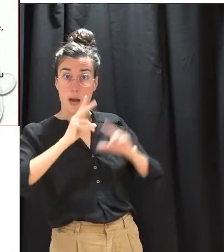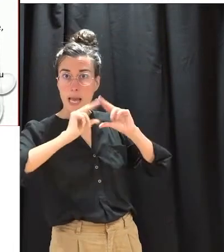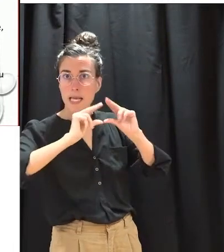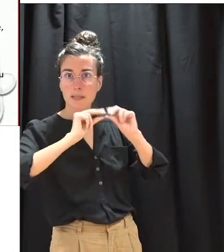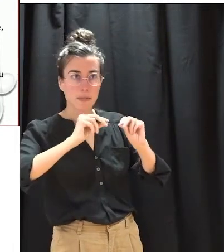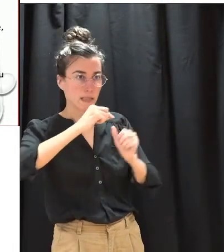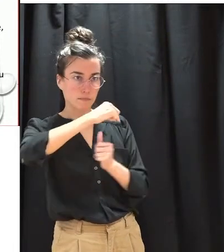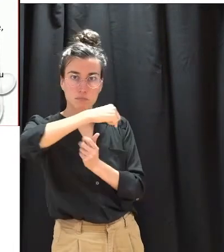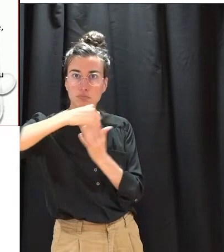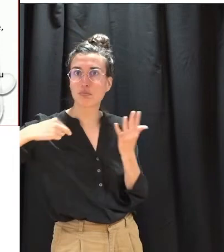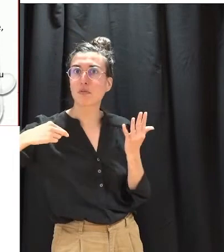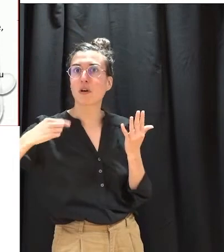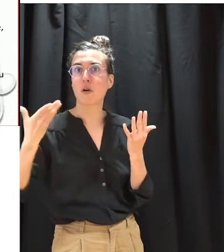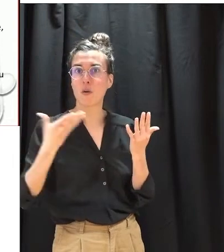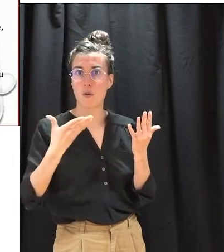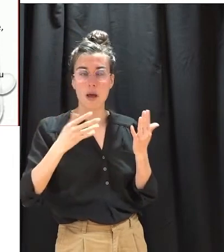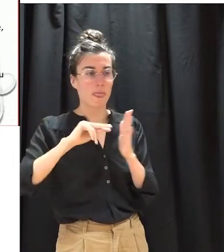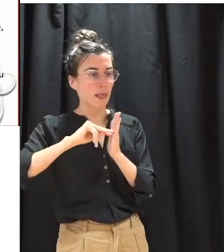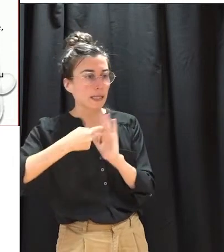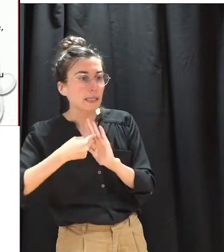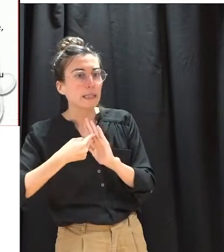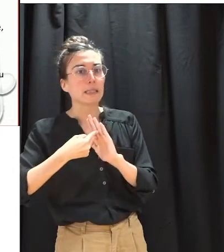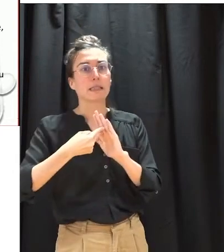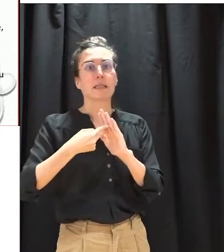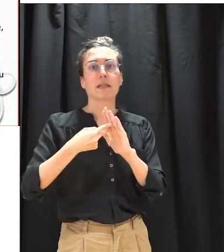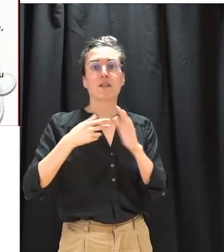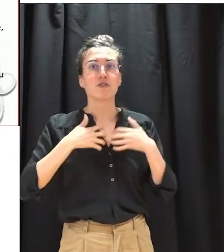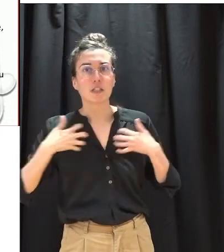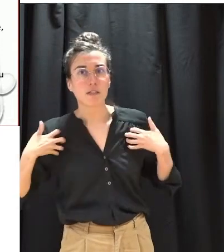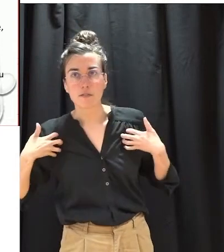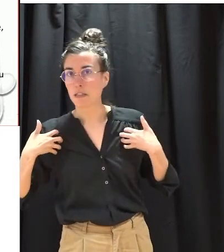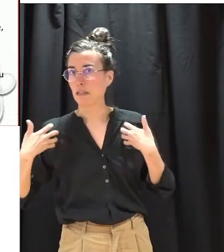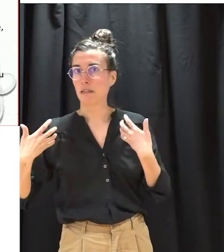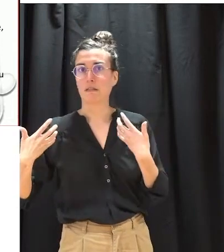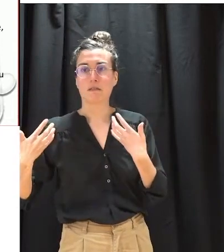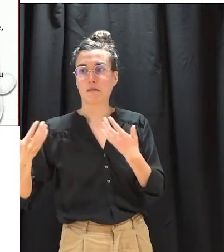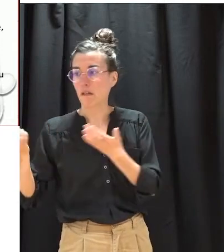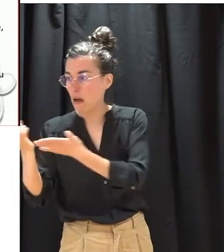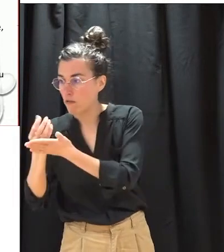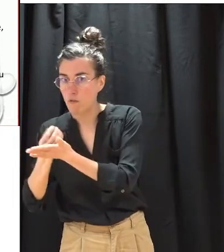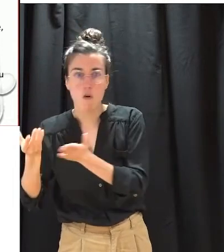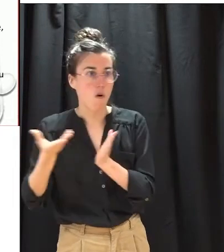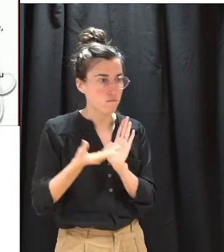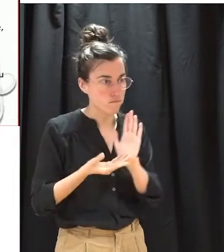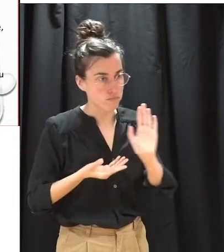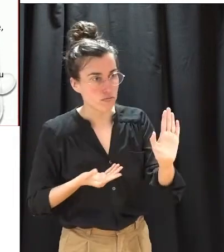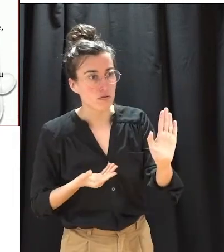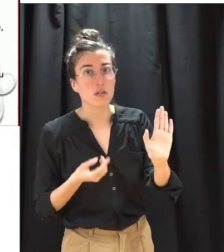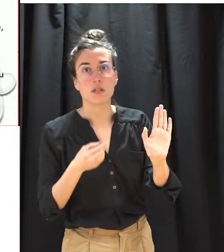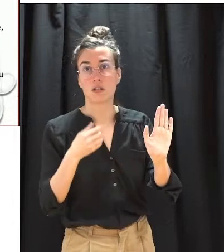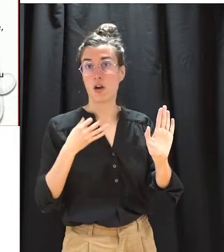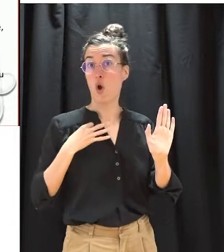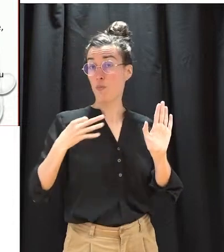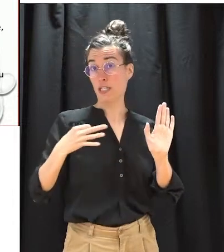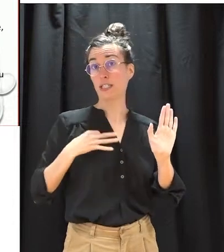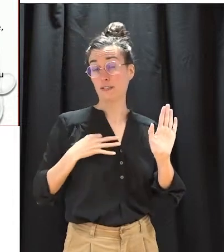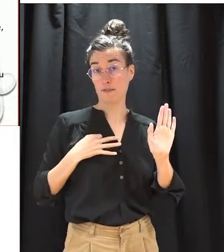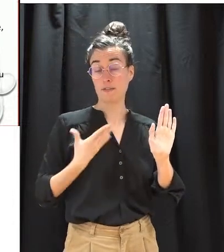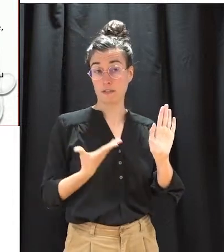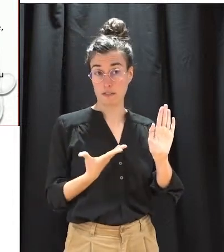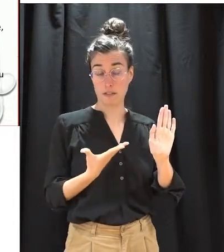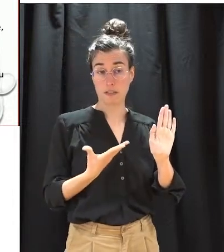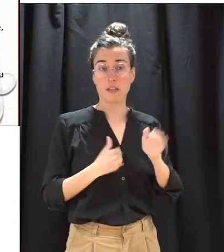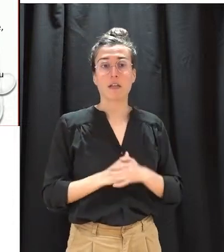et scientifiques qui existent autour de cet implant qu'on va poser à leur enfant, les données cliniques objectives. Il est important aussi